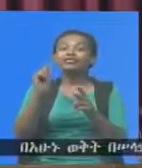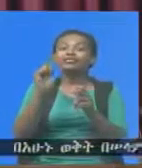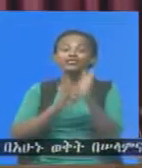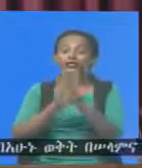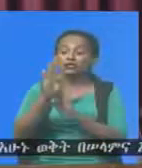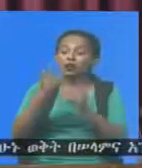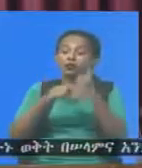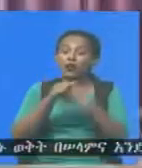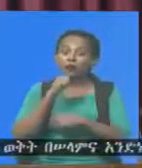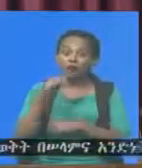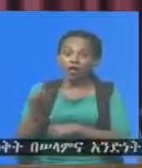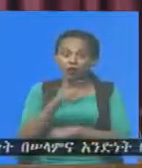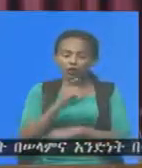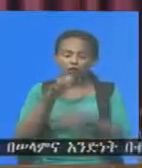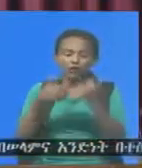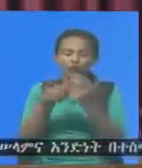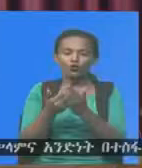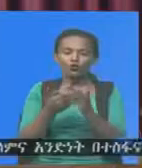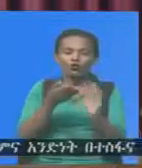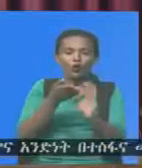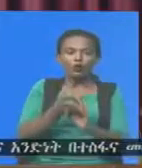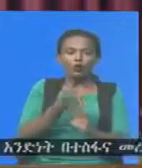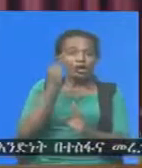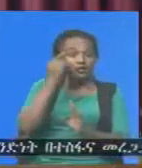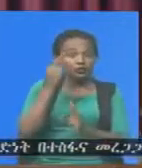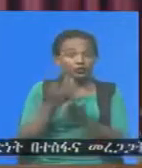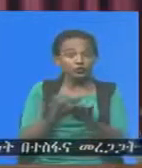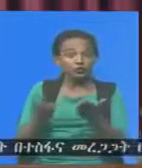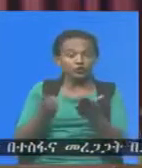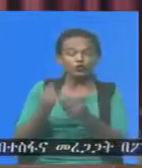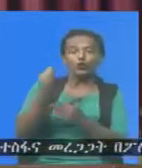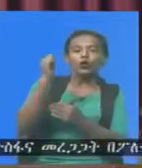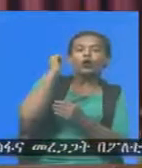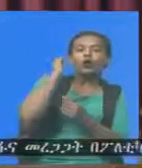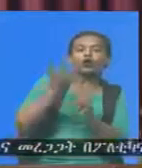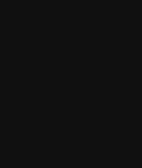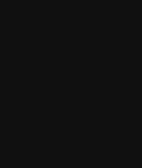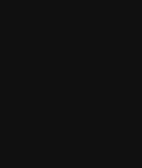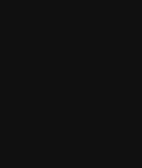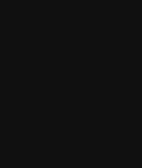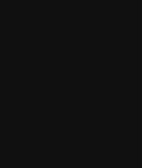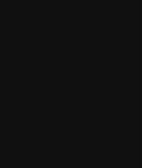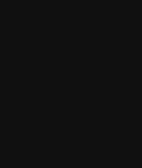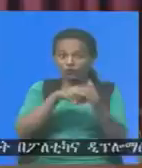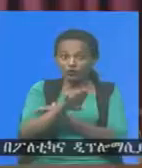ከሆነ በሁሉም ሴክተር ያሰብናቸው ጉዳዮች ወደ ኋላ እንደሚመለሱ ከግምት መውሰድ ጥሩ።